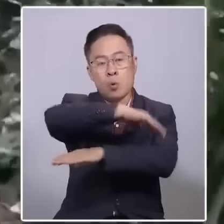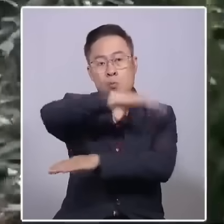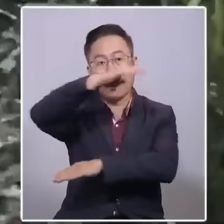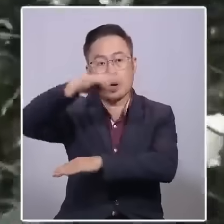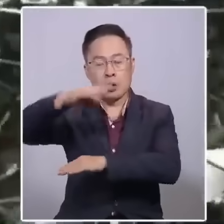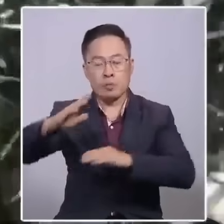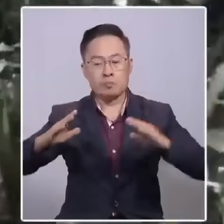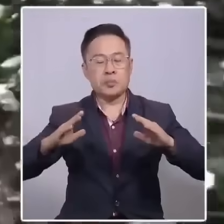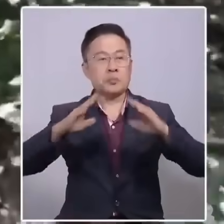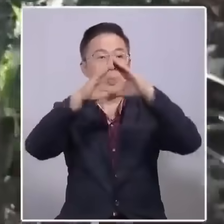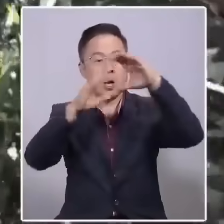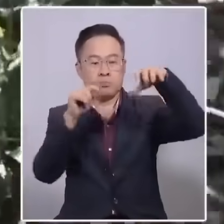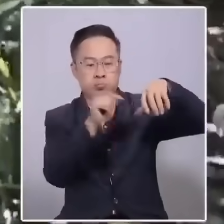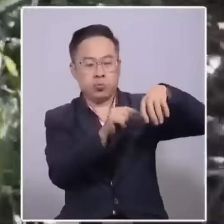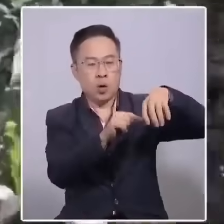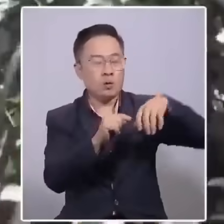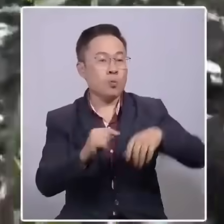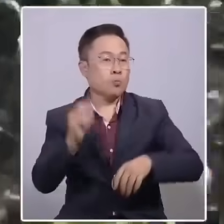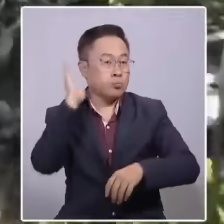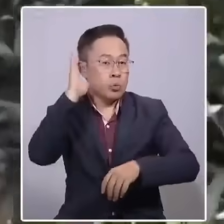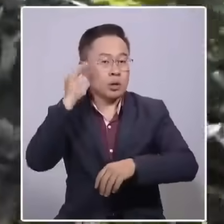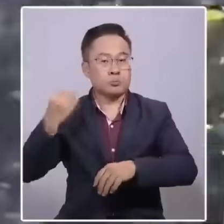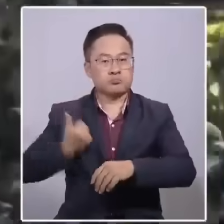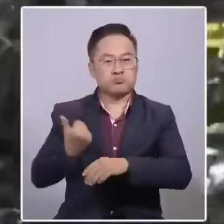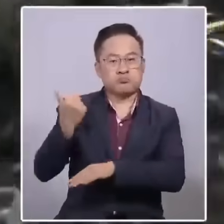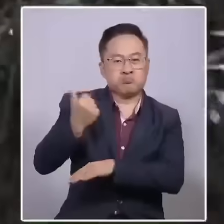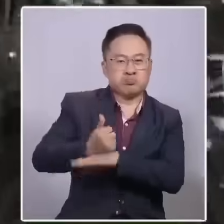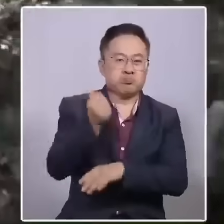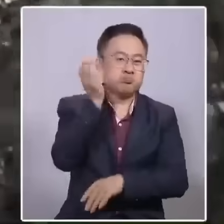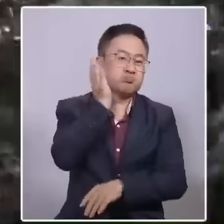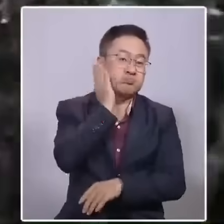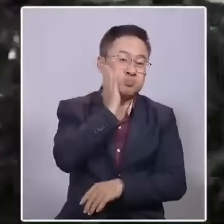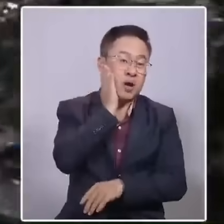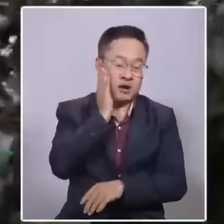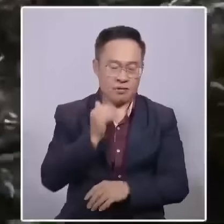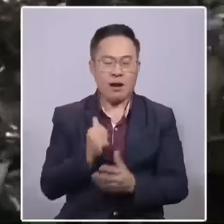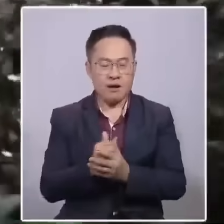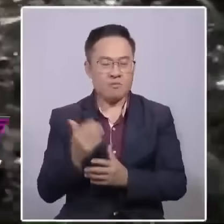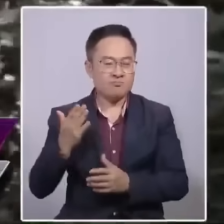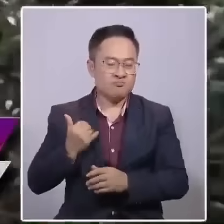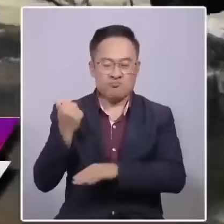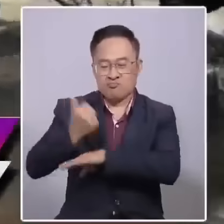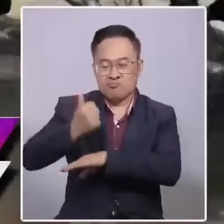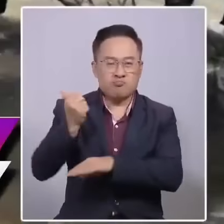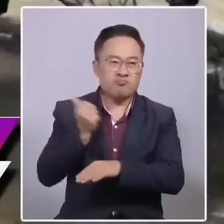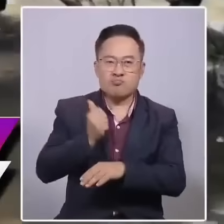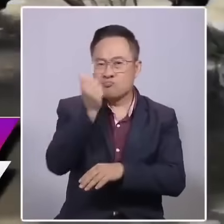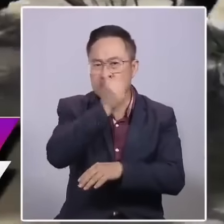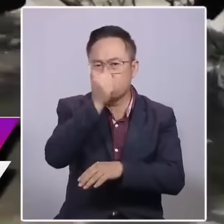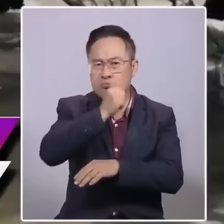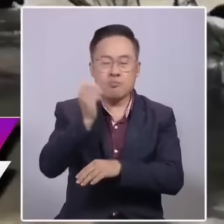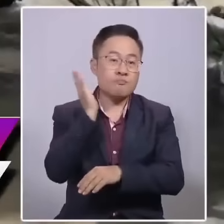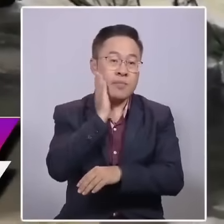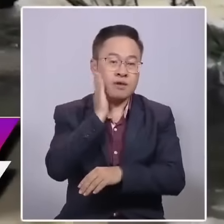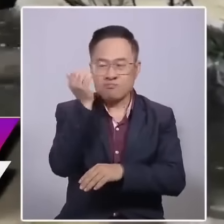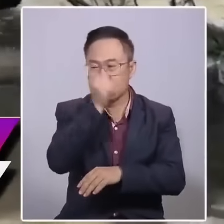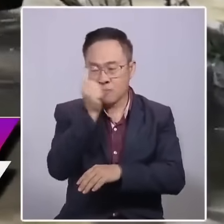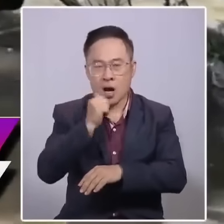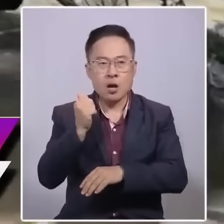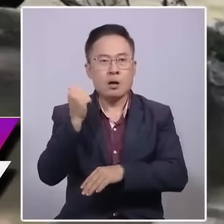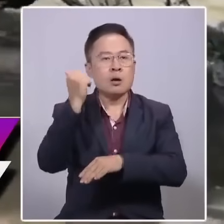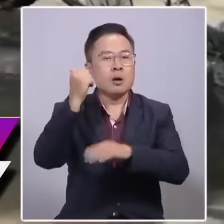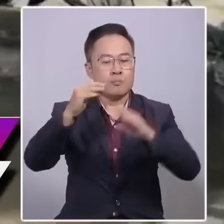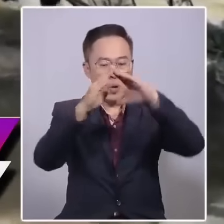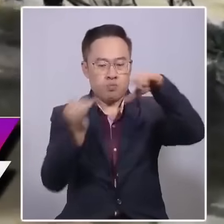อุปกรณ์ยังชีพของเสี่ยแป้งนาโหนดบริเวณจุดปะทะห้วยลูกเม่นบนเทือกเขาบรรทัดจังหวัดพัท่าลุงคุณผู้